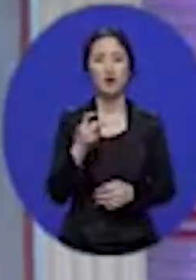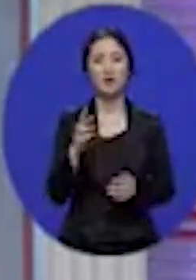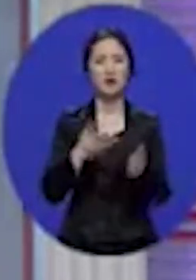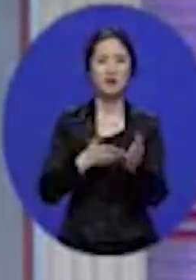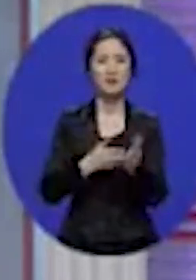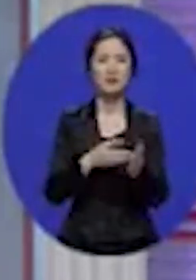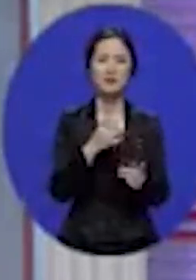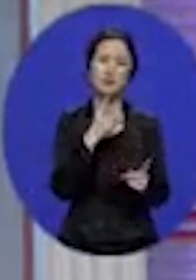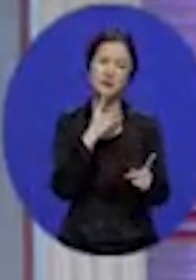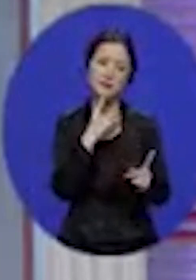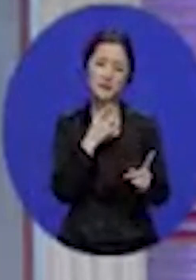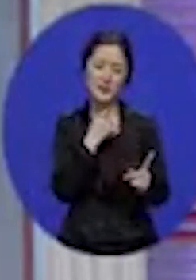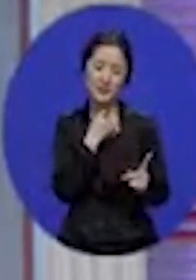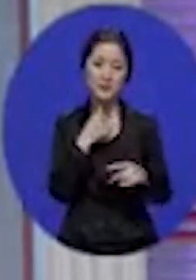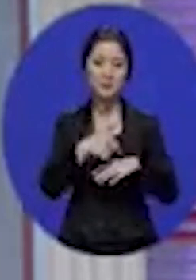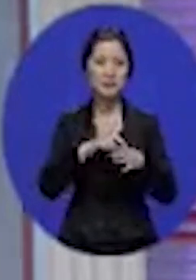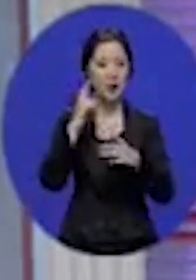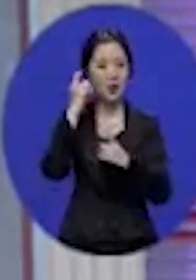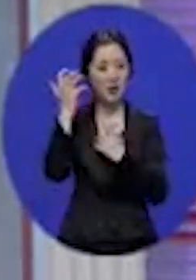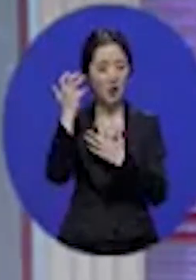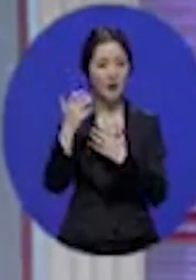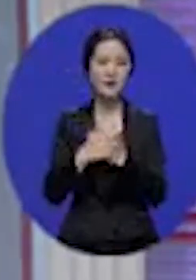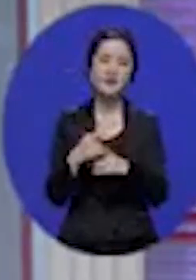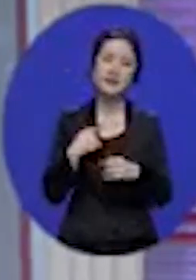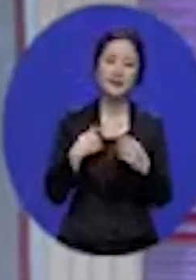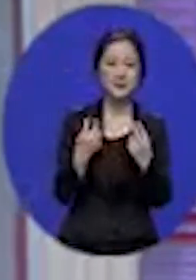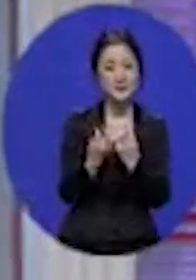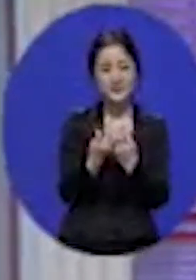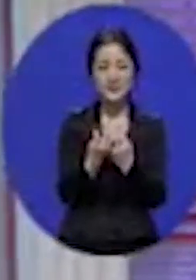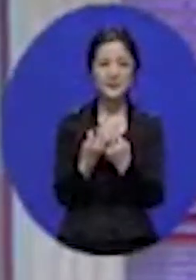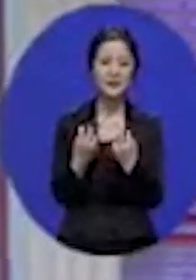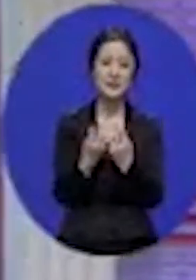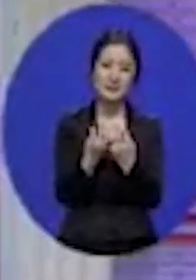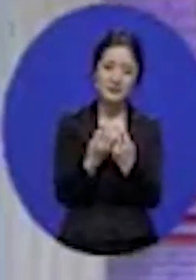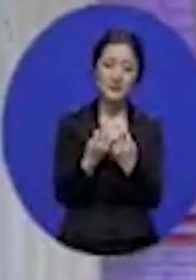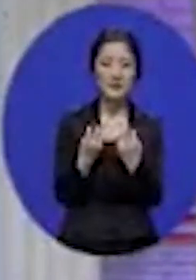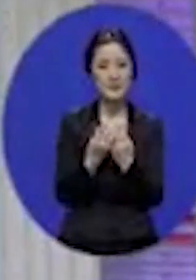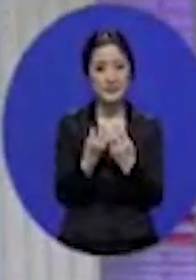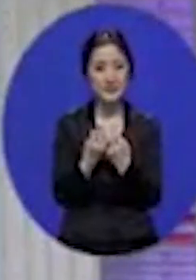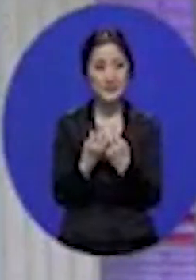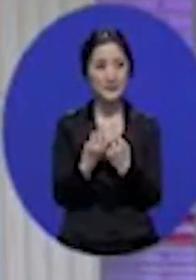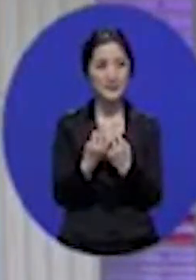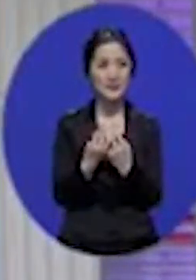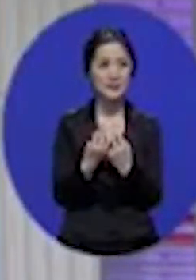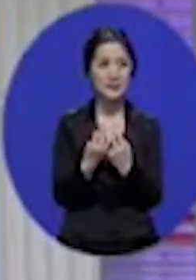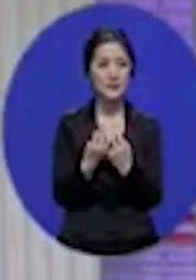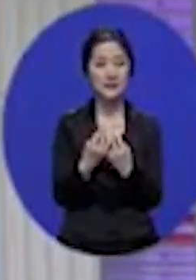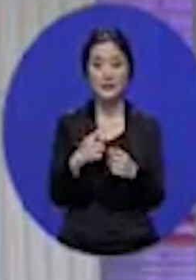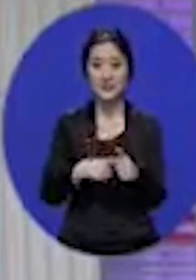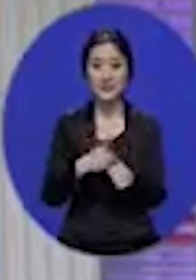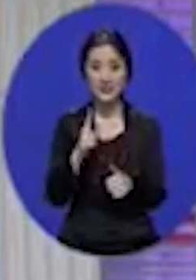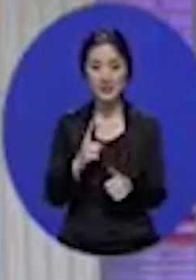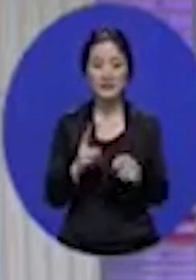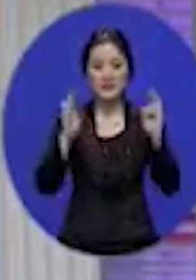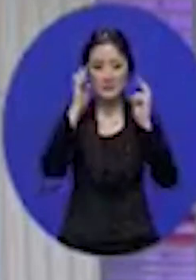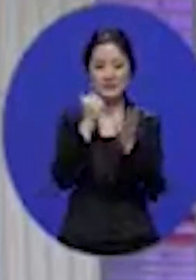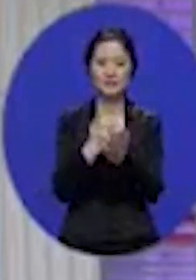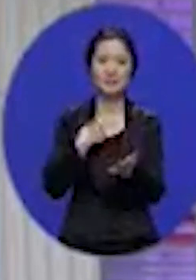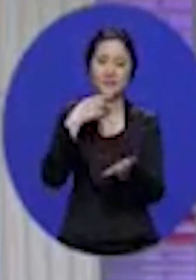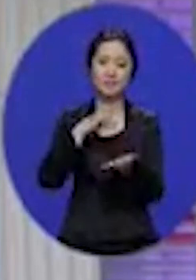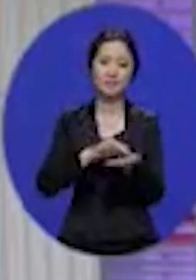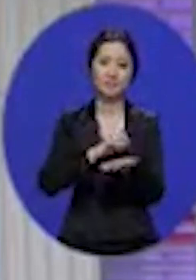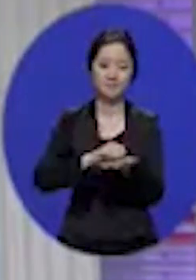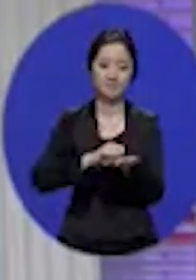절박함 때문에 또 생각을 하기 시작한 거예요. 어떻게 하면 갈 수 있을까? 그래서 이름도 모르는 사장님께 제가 편지를 쓰기